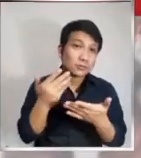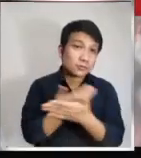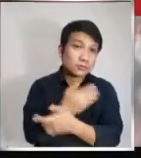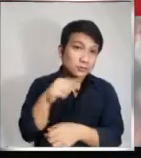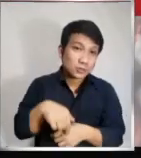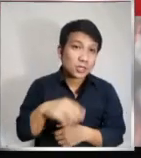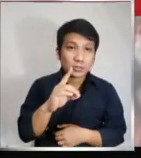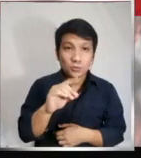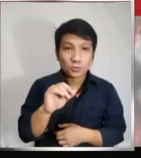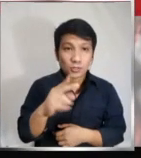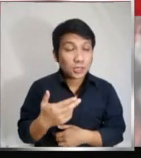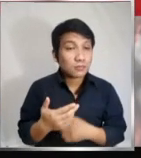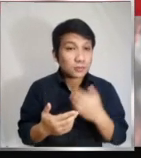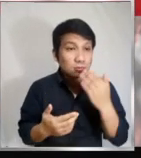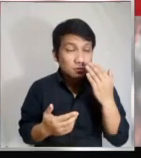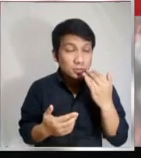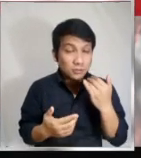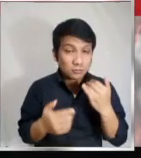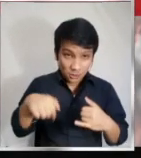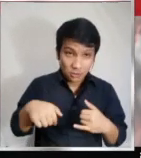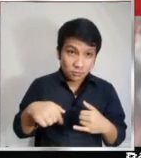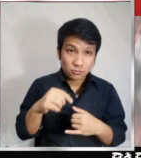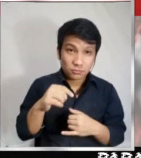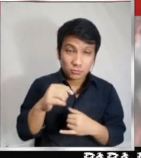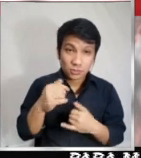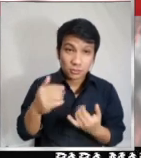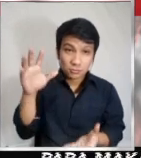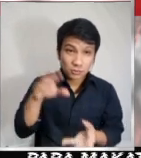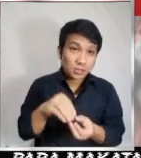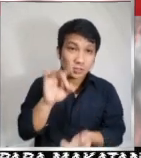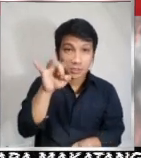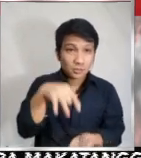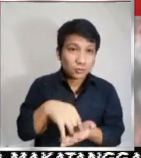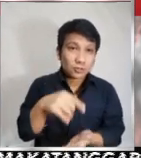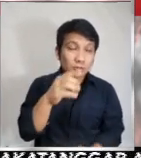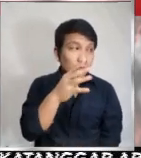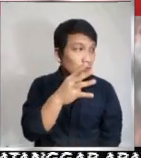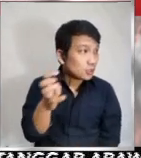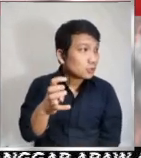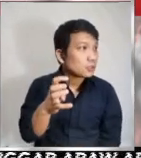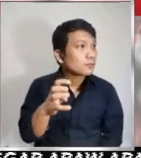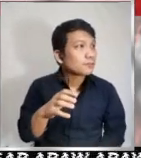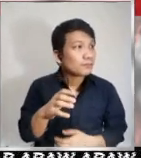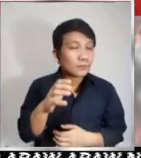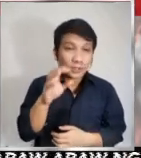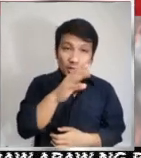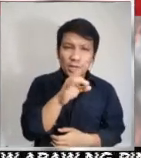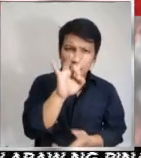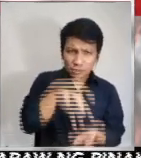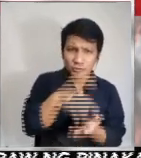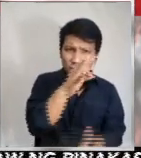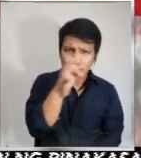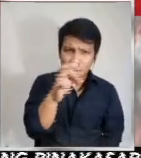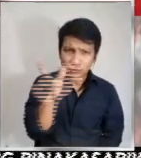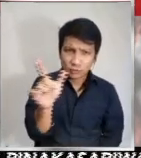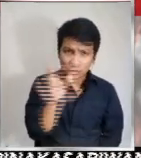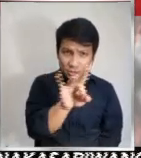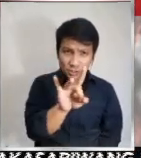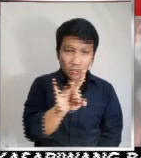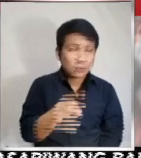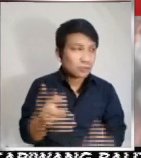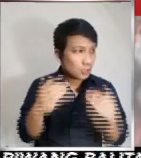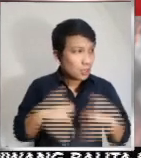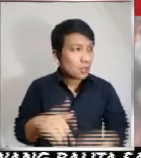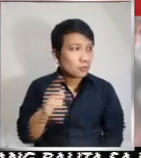p.m., 8,928 na ang kabuuang bilang ng nagka-COVID-19 sa Pilipinas. 24 ang nadagdag sa